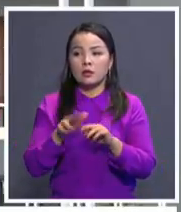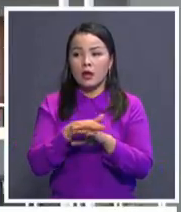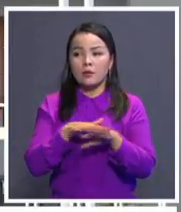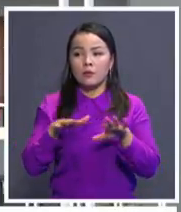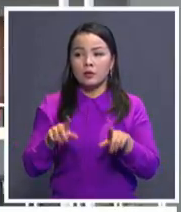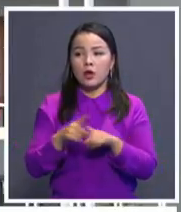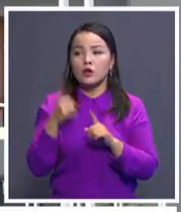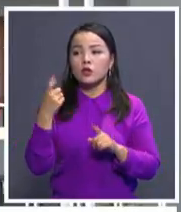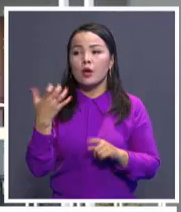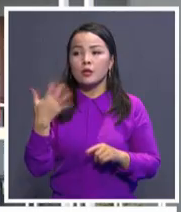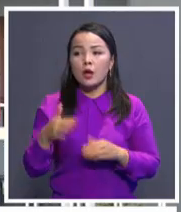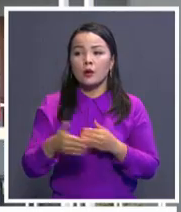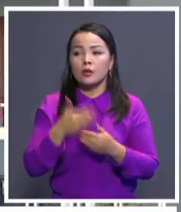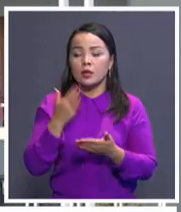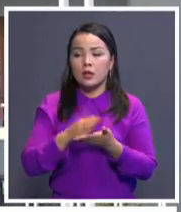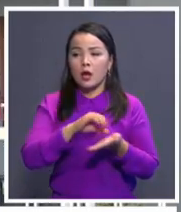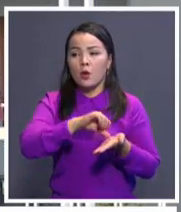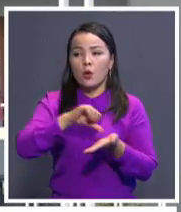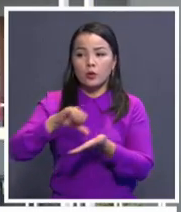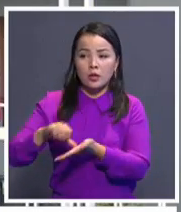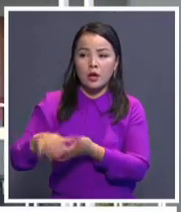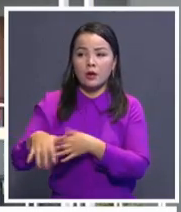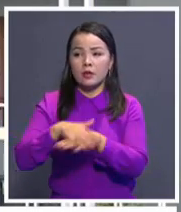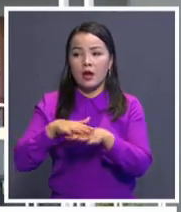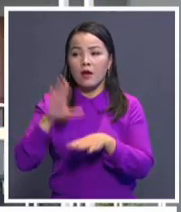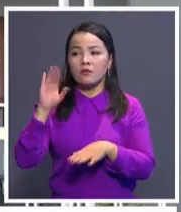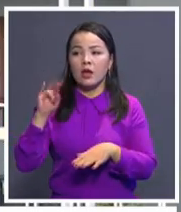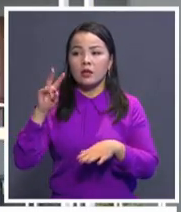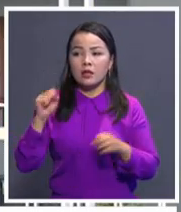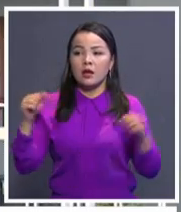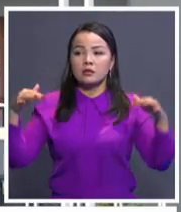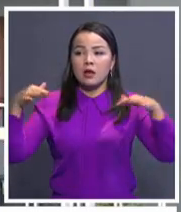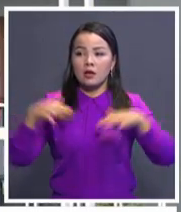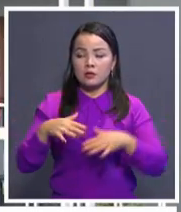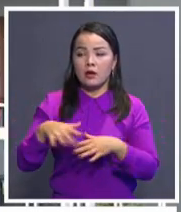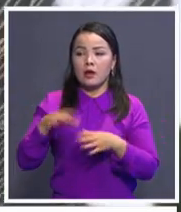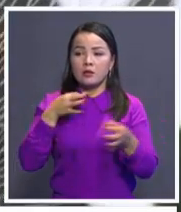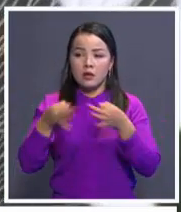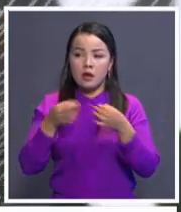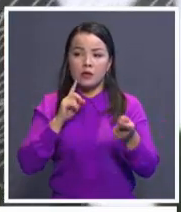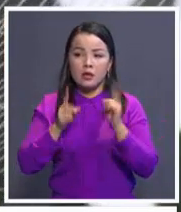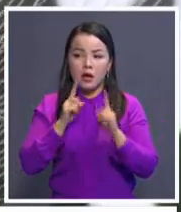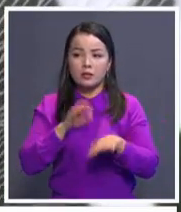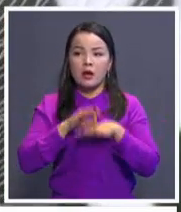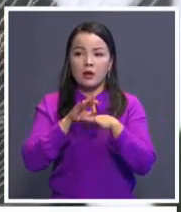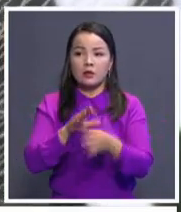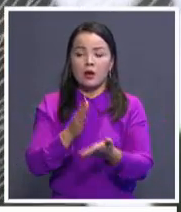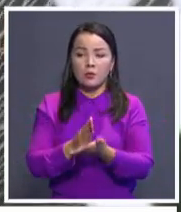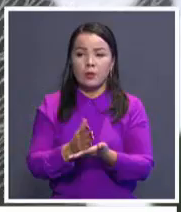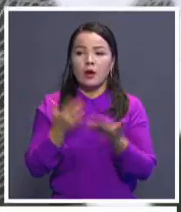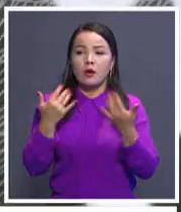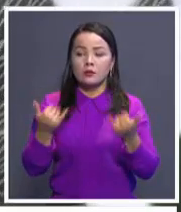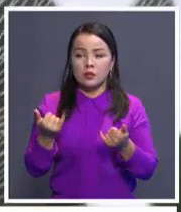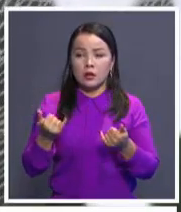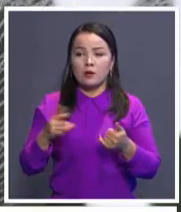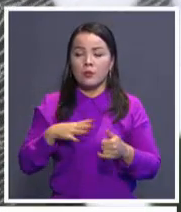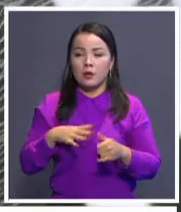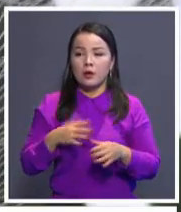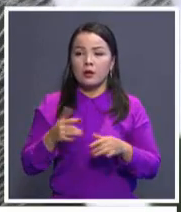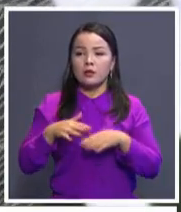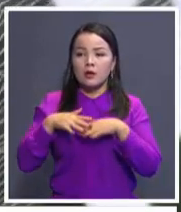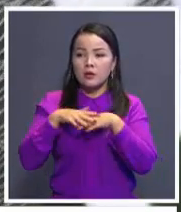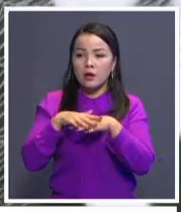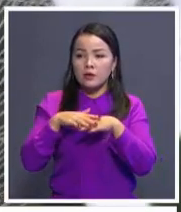қатысушы 150-ден астам елдің өкілдері Венада осы мәселені талқылап жатыр. Өрмекшінің торы сияқты жер